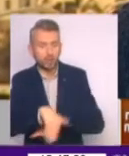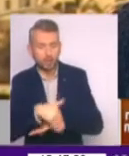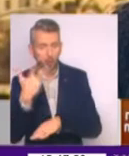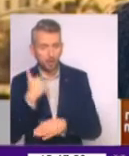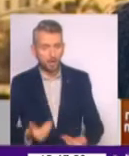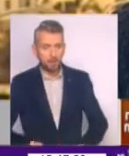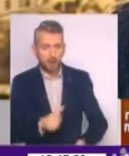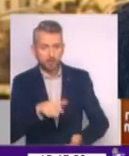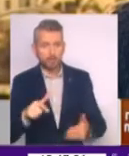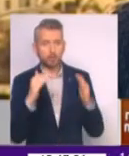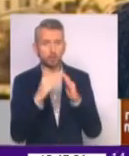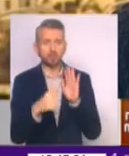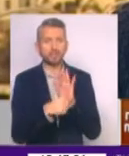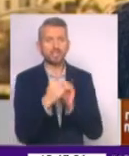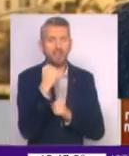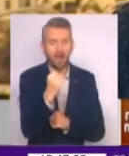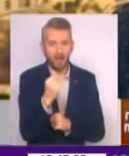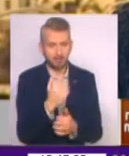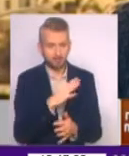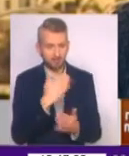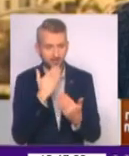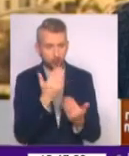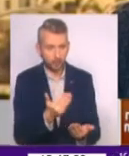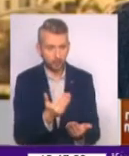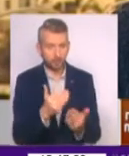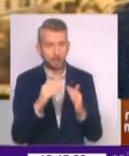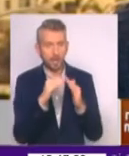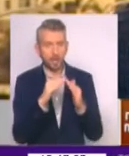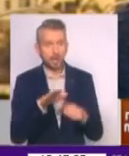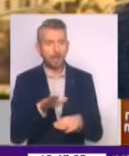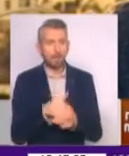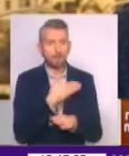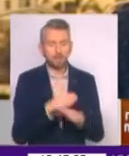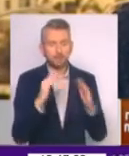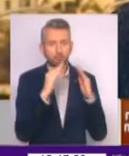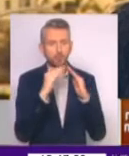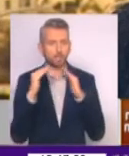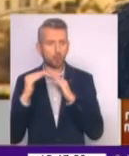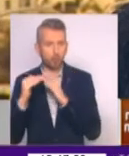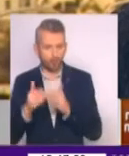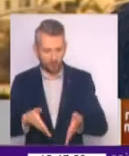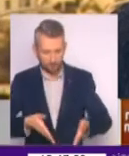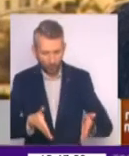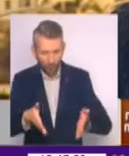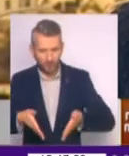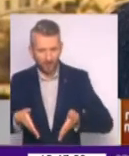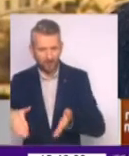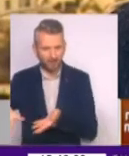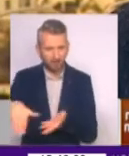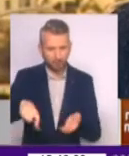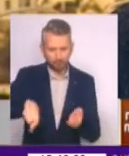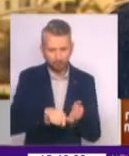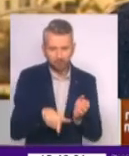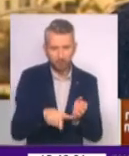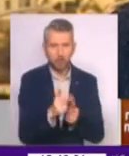будинків 6А звернулись, то дворові міжбудинкові проїзди по